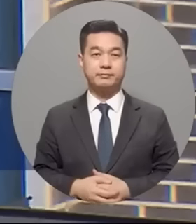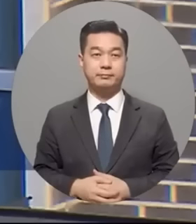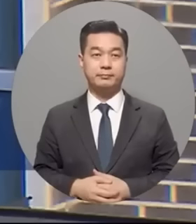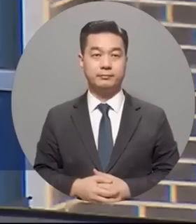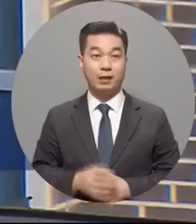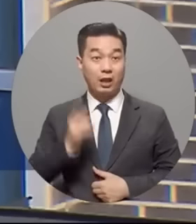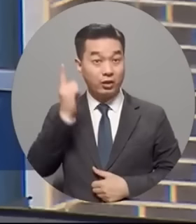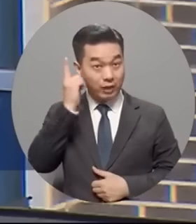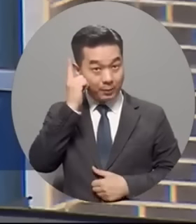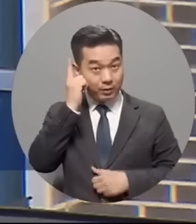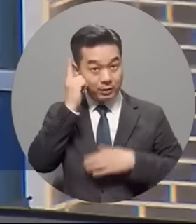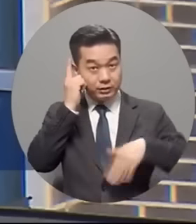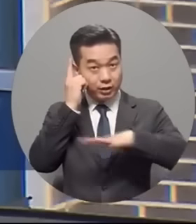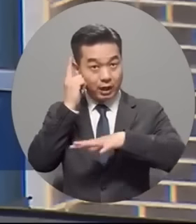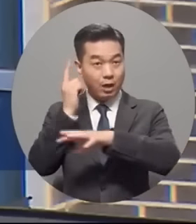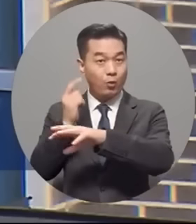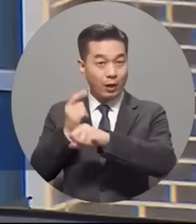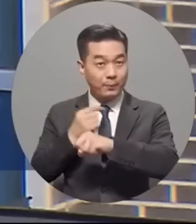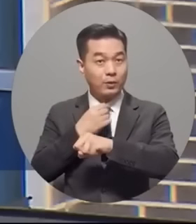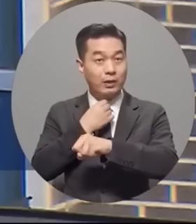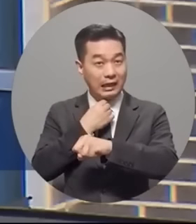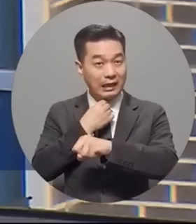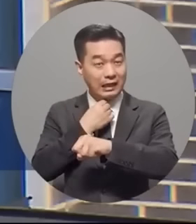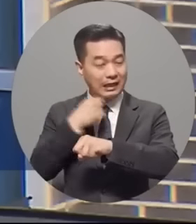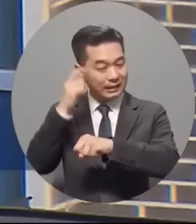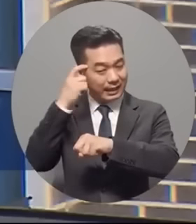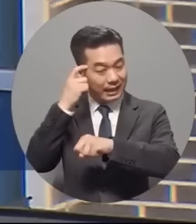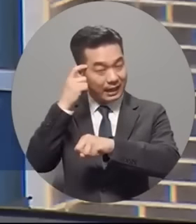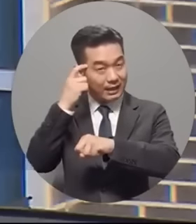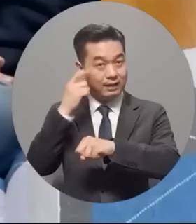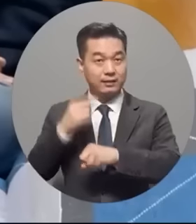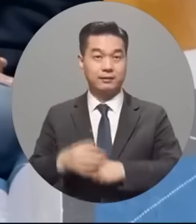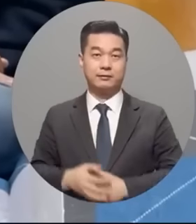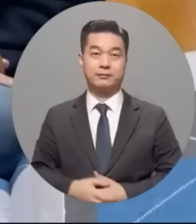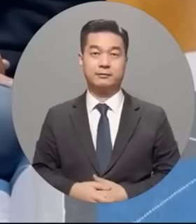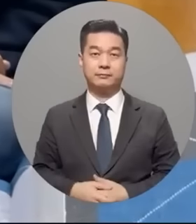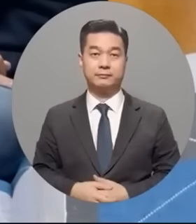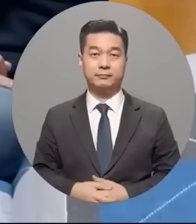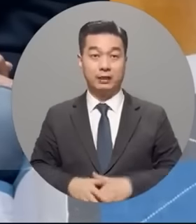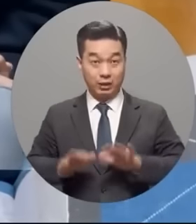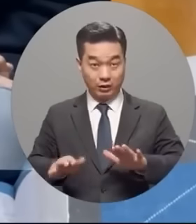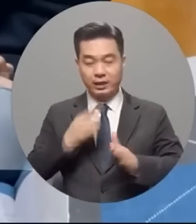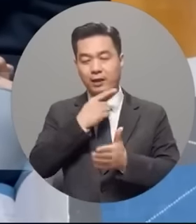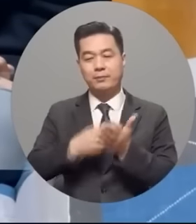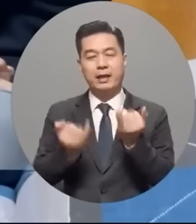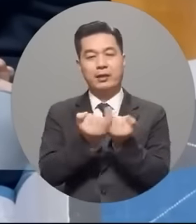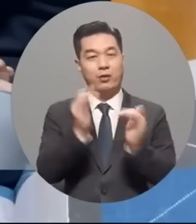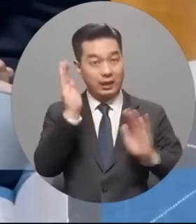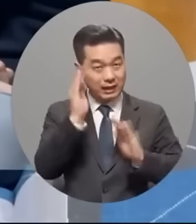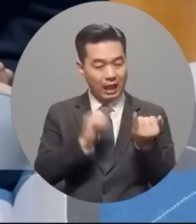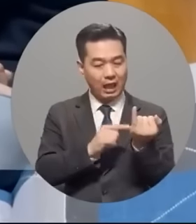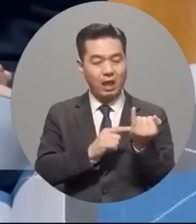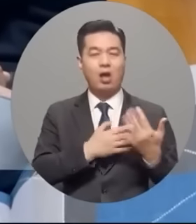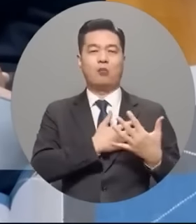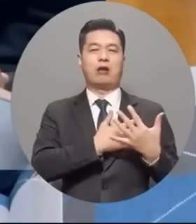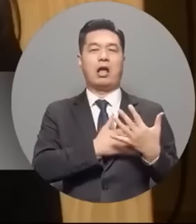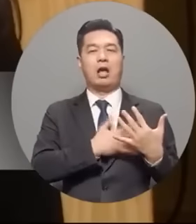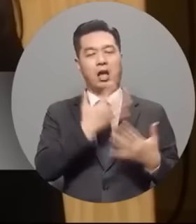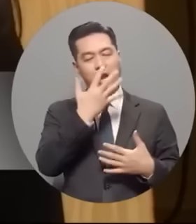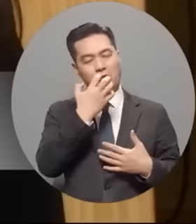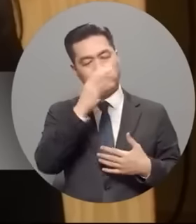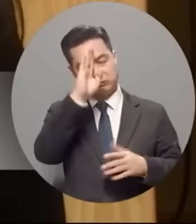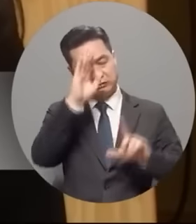이제 저희가 이제 확보를 하려고 하는 그런 상황이거든요. 현재 피해 여학생은 극도의 불안과 우울